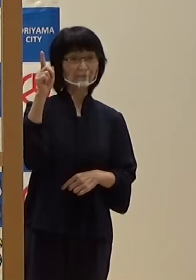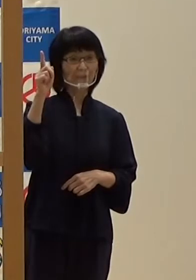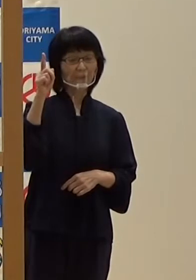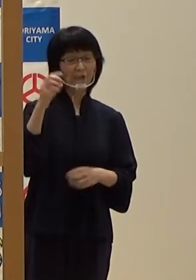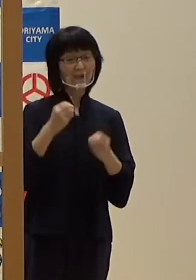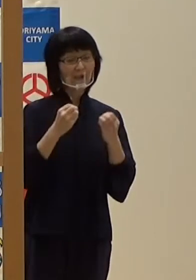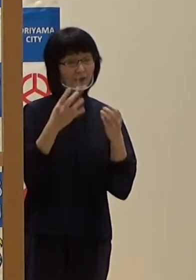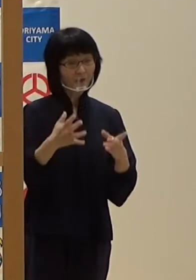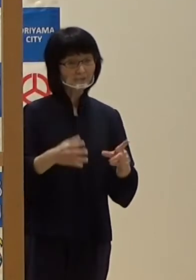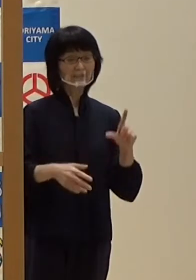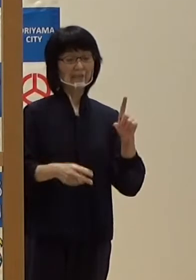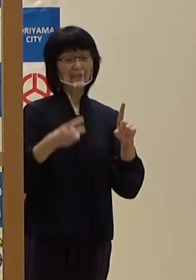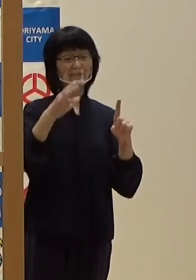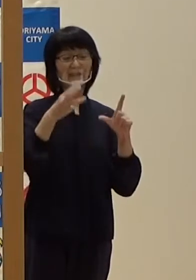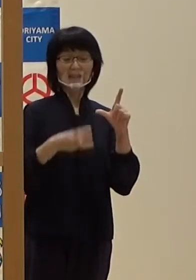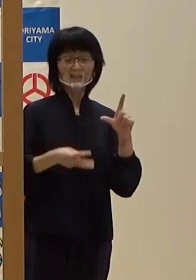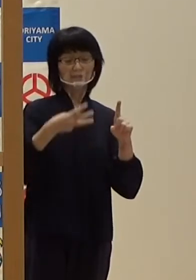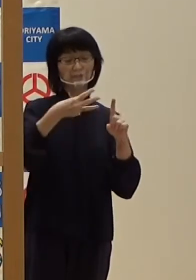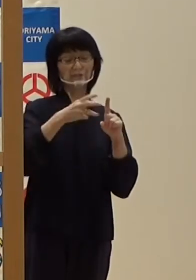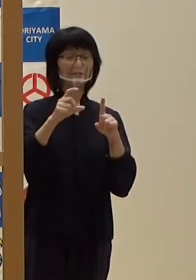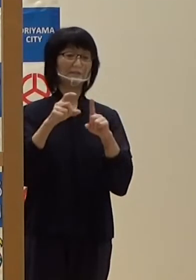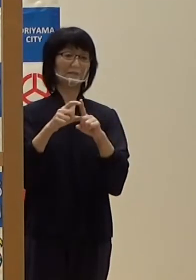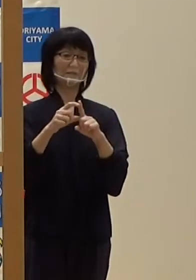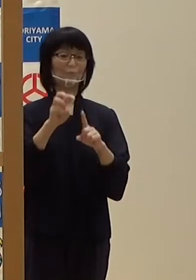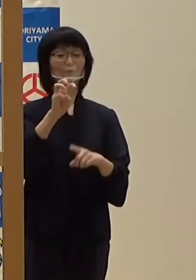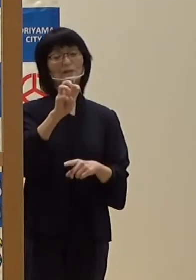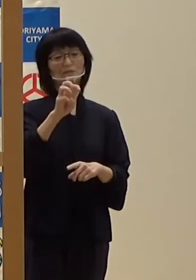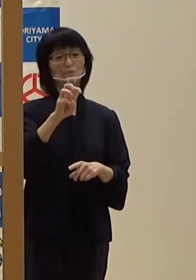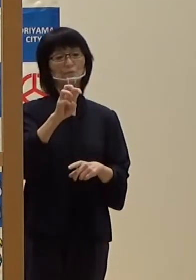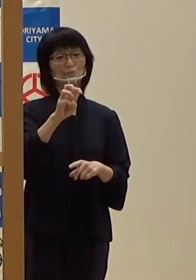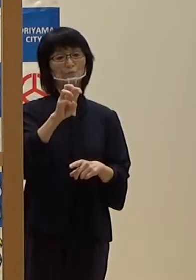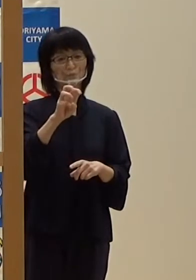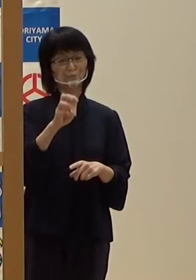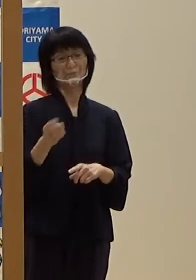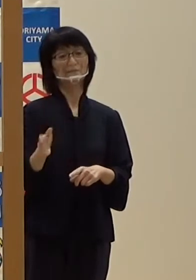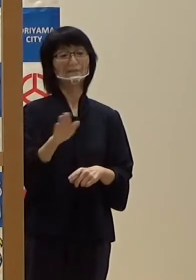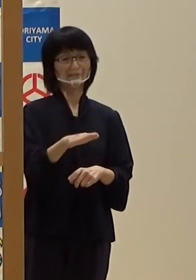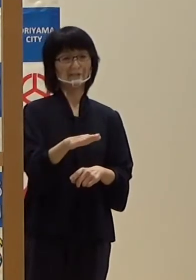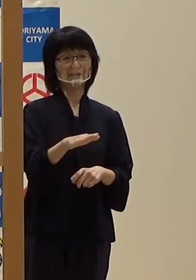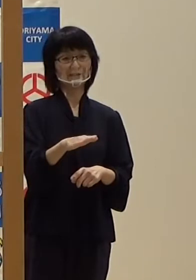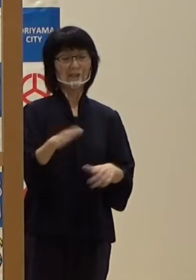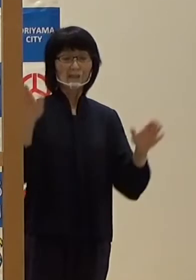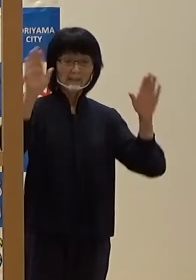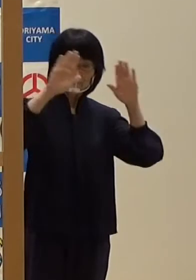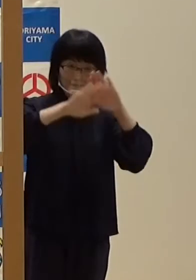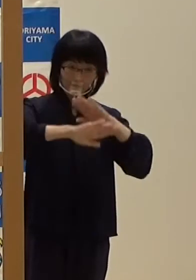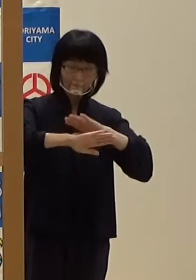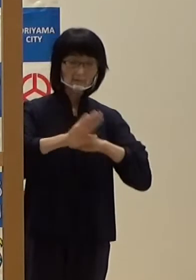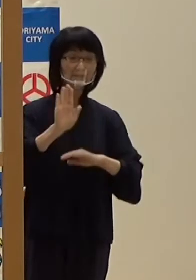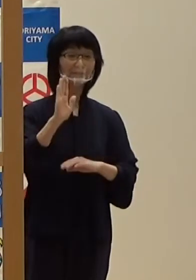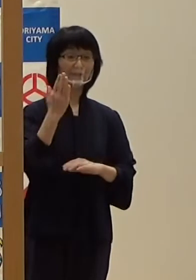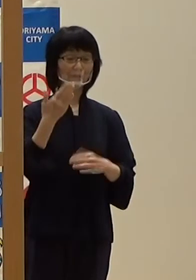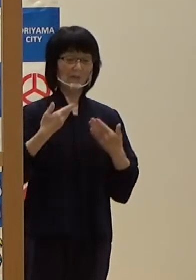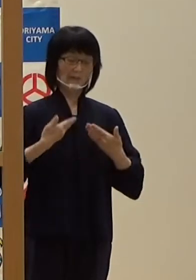たに LED 灯を30基以上設置するなど、夜間でも